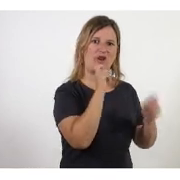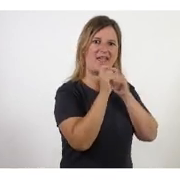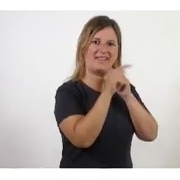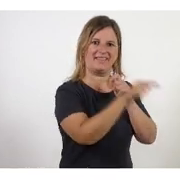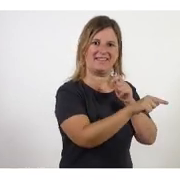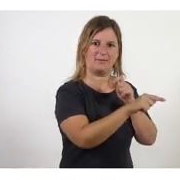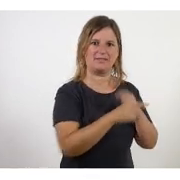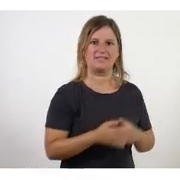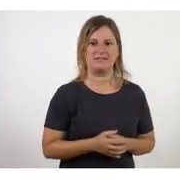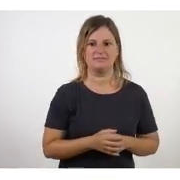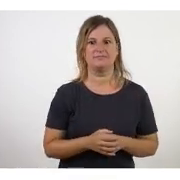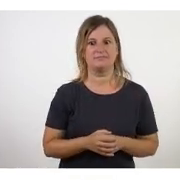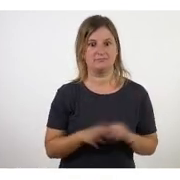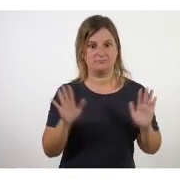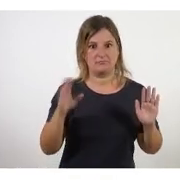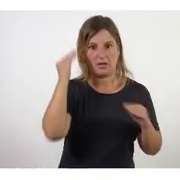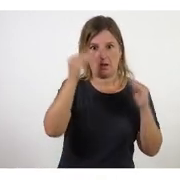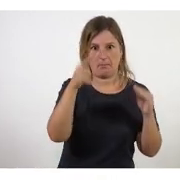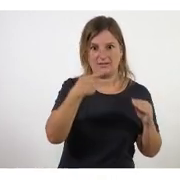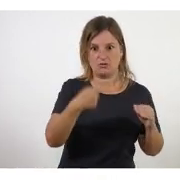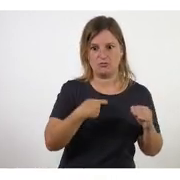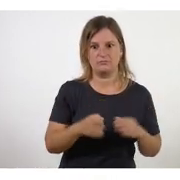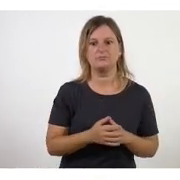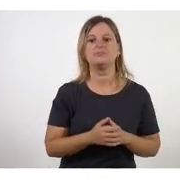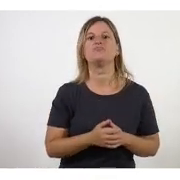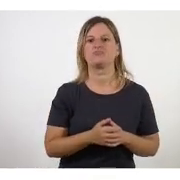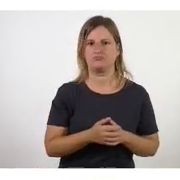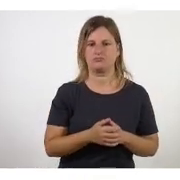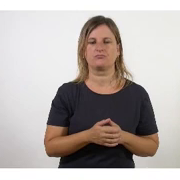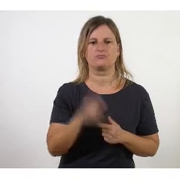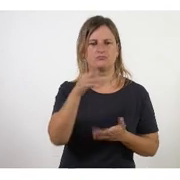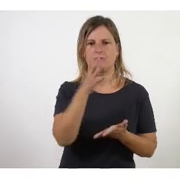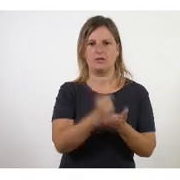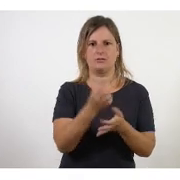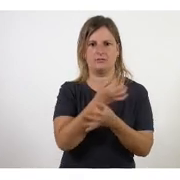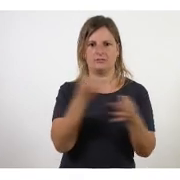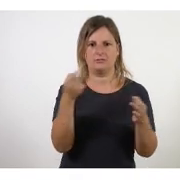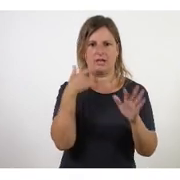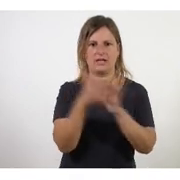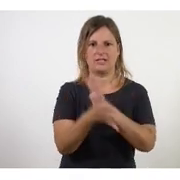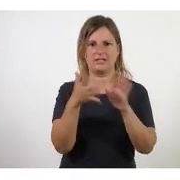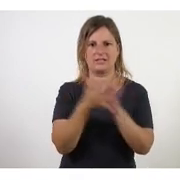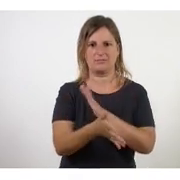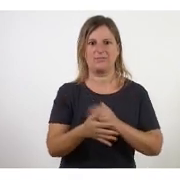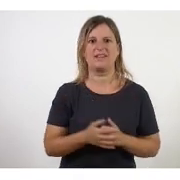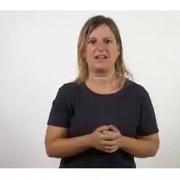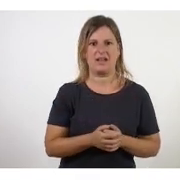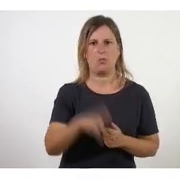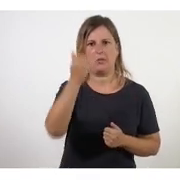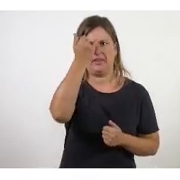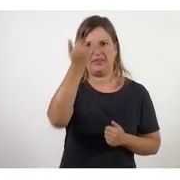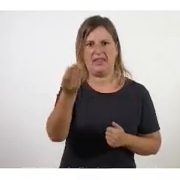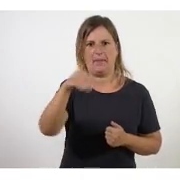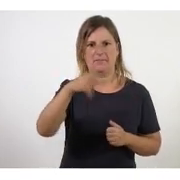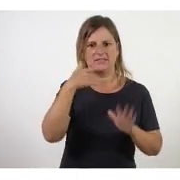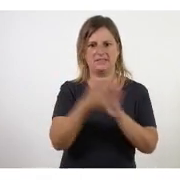de recurs. Crec que era això una mica... Les dues sí, jo crec que has presentava. Fet una bona explicació i si no era ben bé, com a mínim jo crec que has aportat una idea més